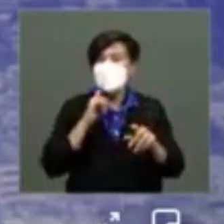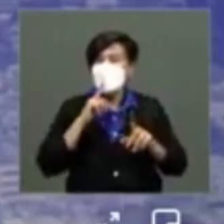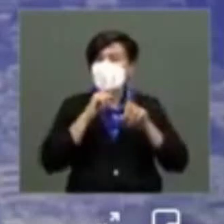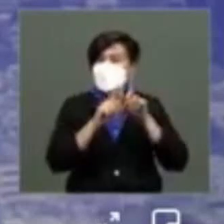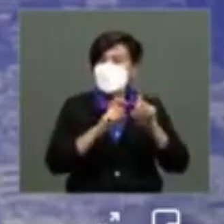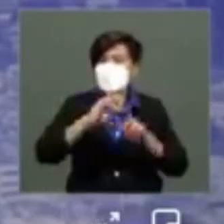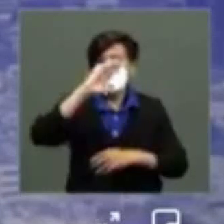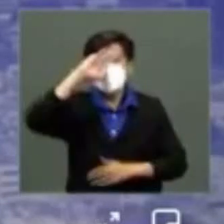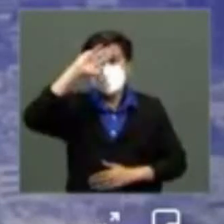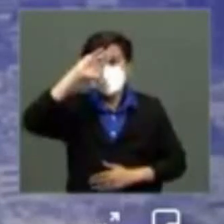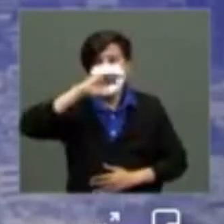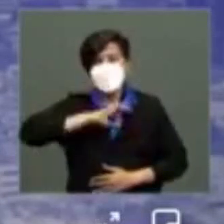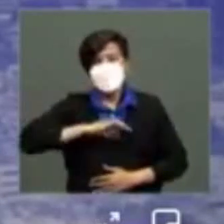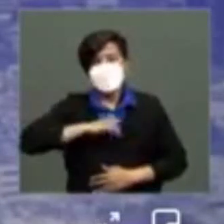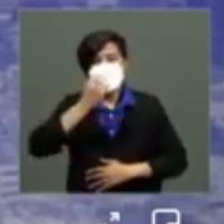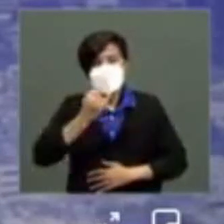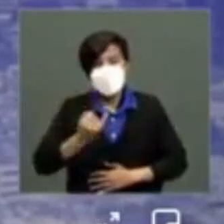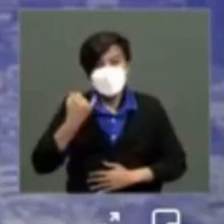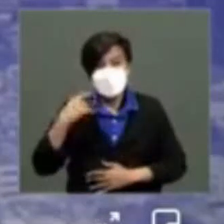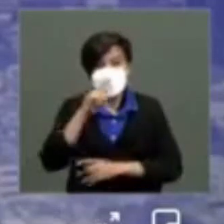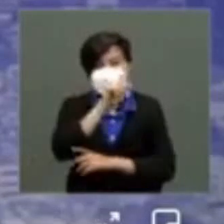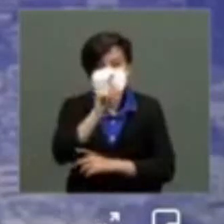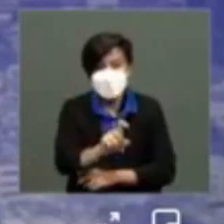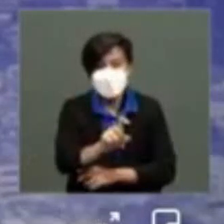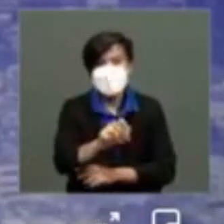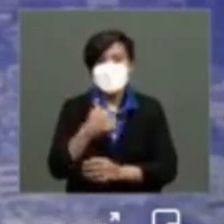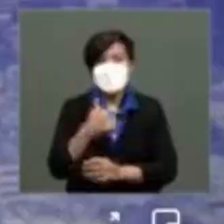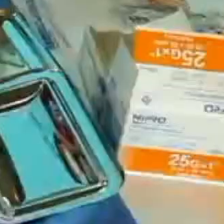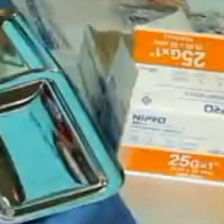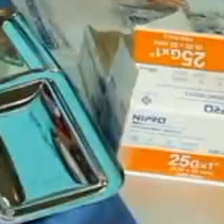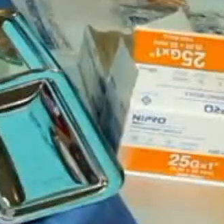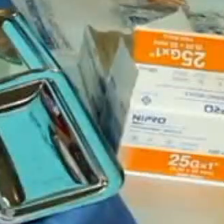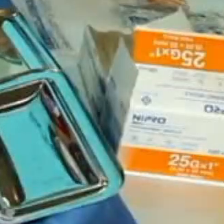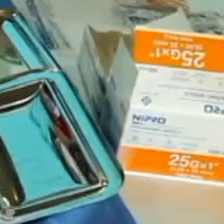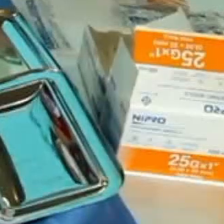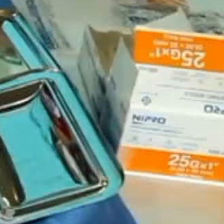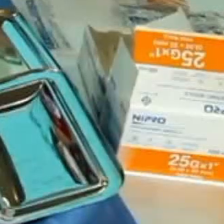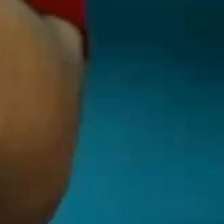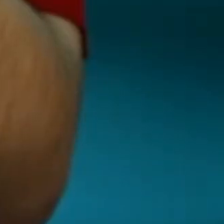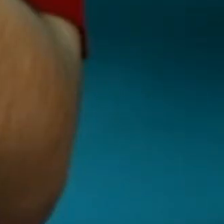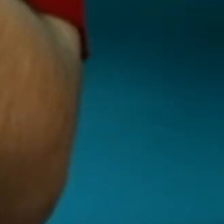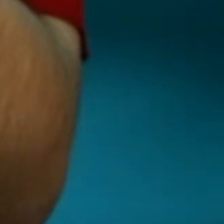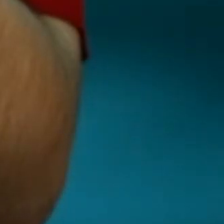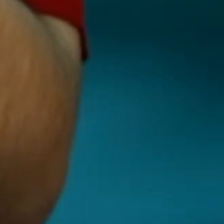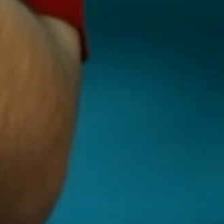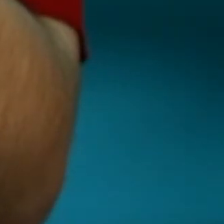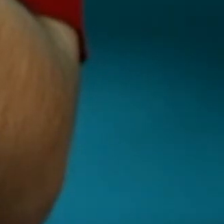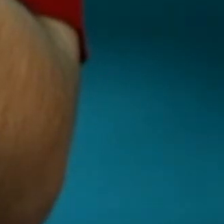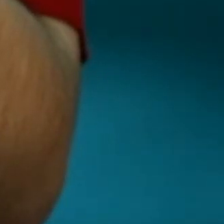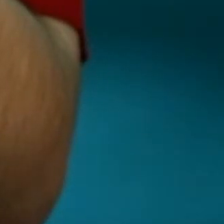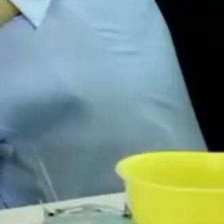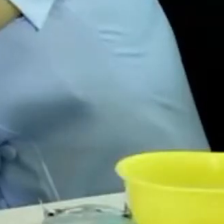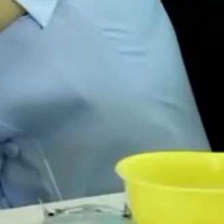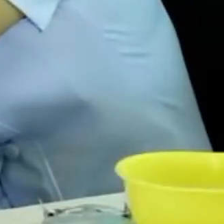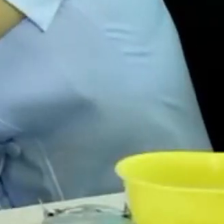ที่ lowแบบโดยบอกว่าที่ซื้อเนี่ยนะครับเพราะว่าก็ยังจัดว่าเป็นวัคซีนที่มีประสิทธิผลในการป้องกันโคบิ 19